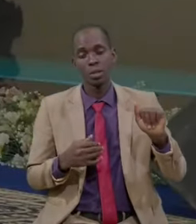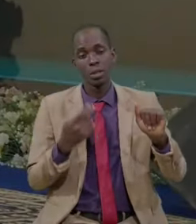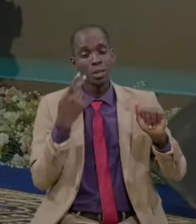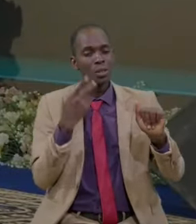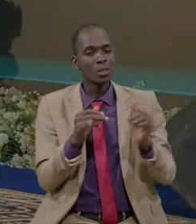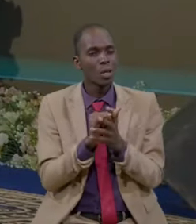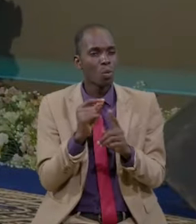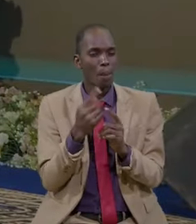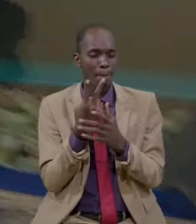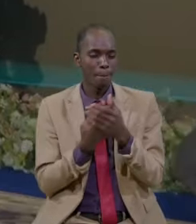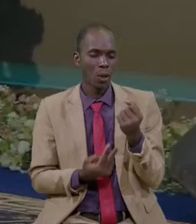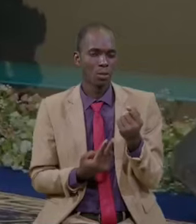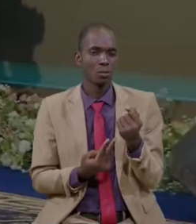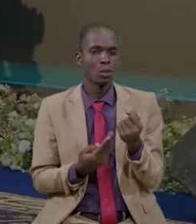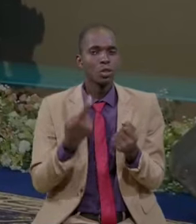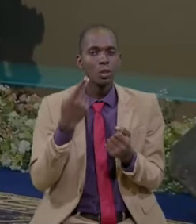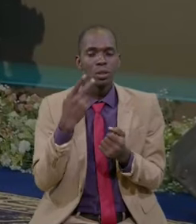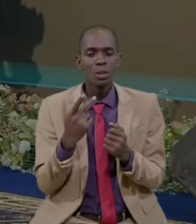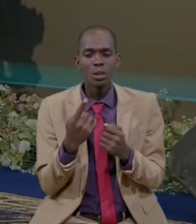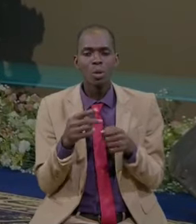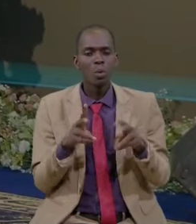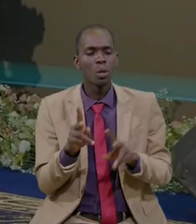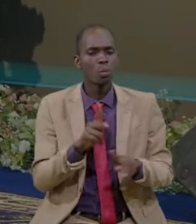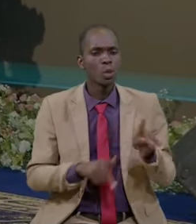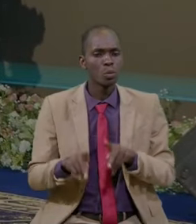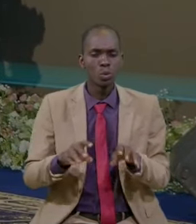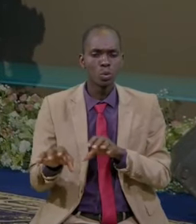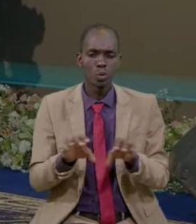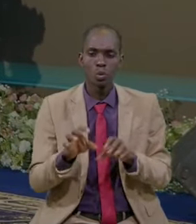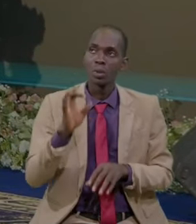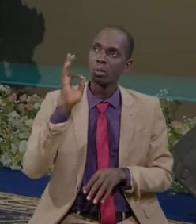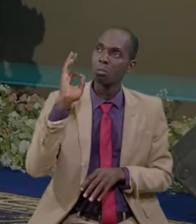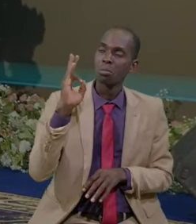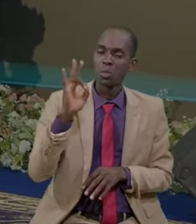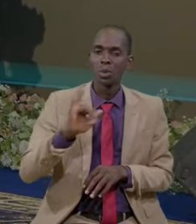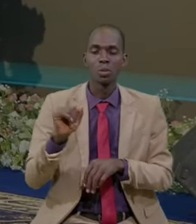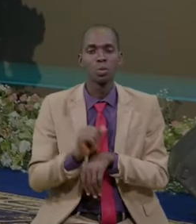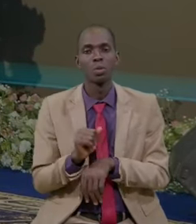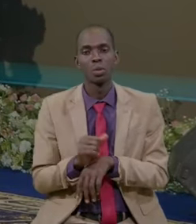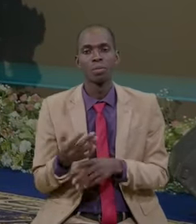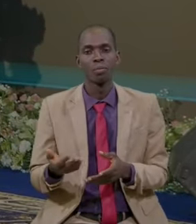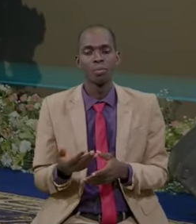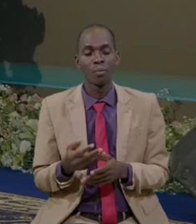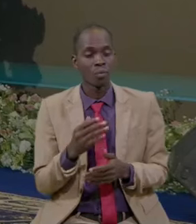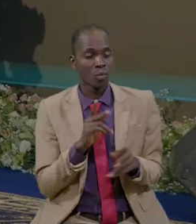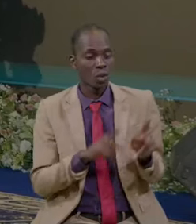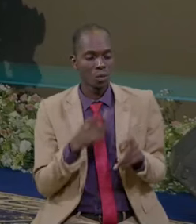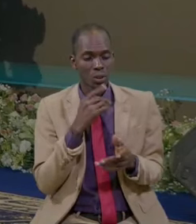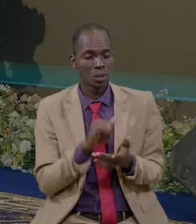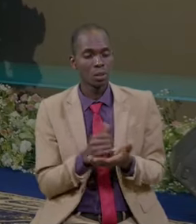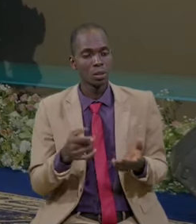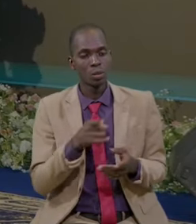plusieurs prennent l'évangélisation, la moisson, ils disent, vous serez mes